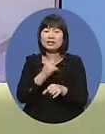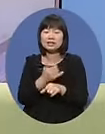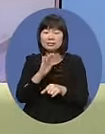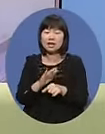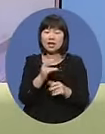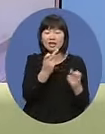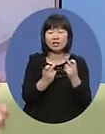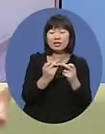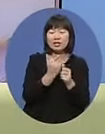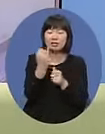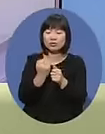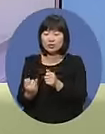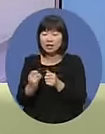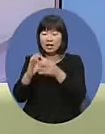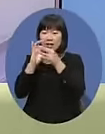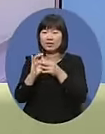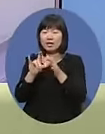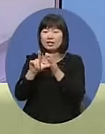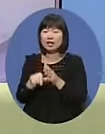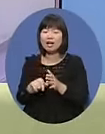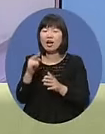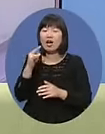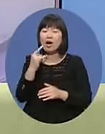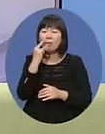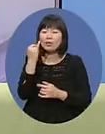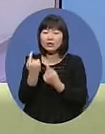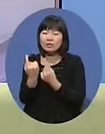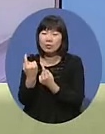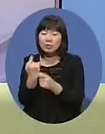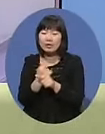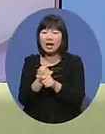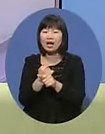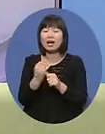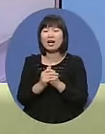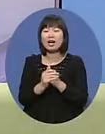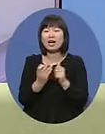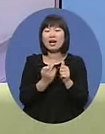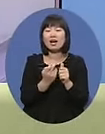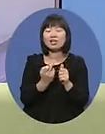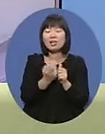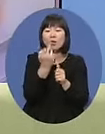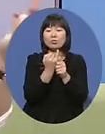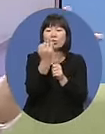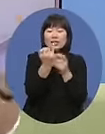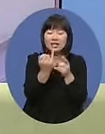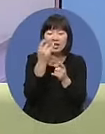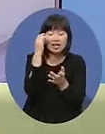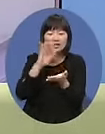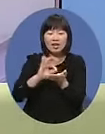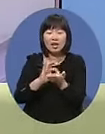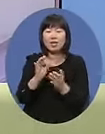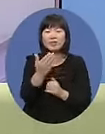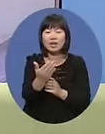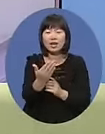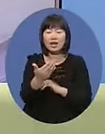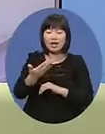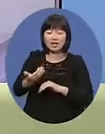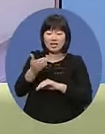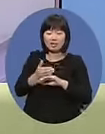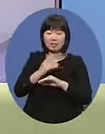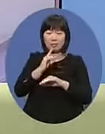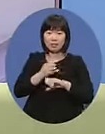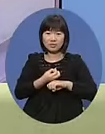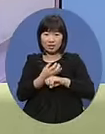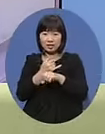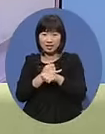관계는 이럴 때 동서가 조금 어머니보단 그 형한테 신경을 조금만 쓰시는 거예요. 네. 아까 감사의 마음을 부모님께 전하자고 하셨는데